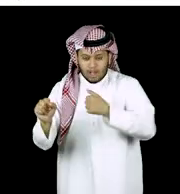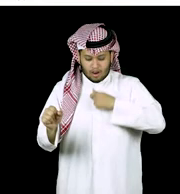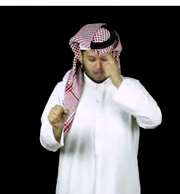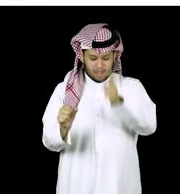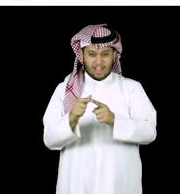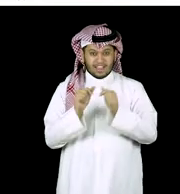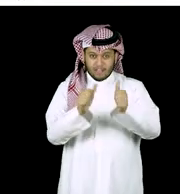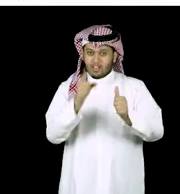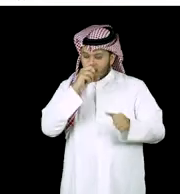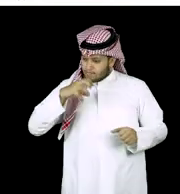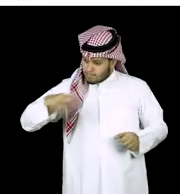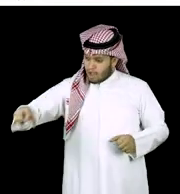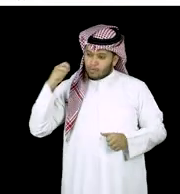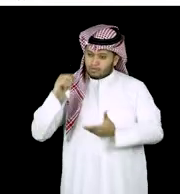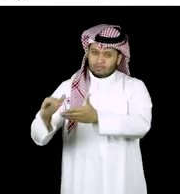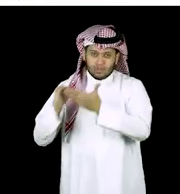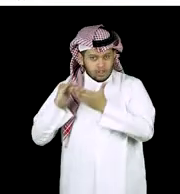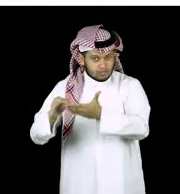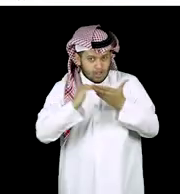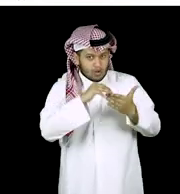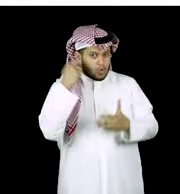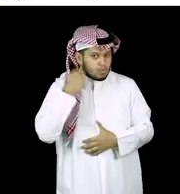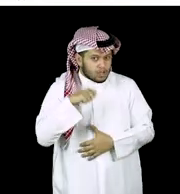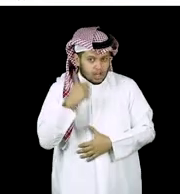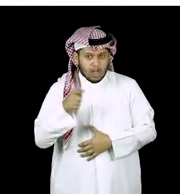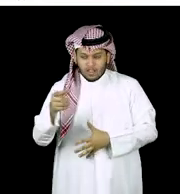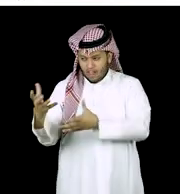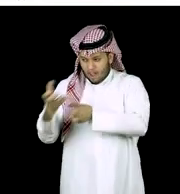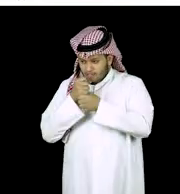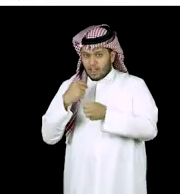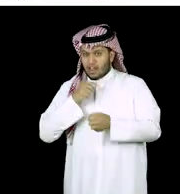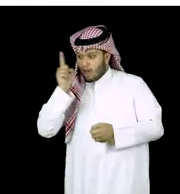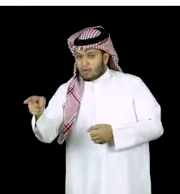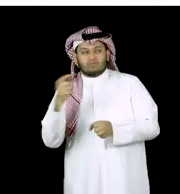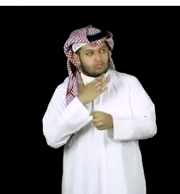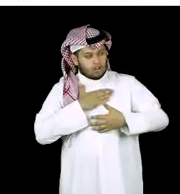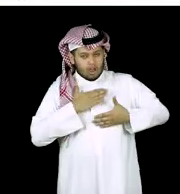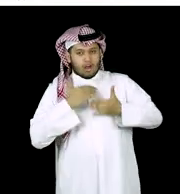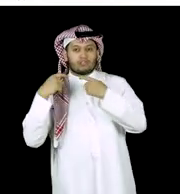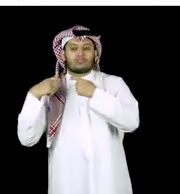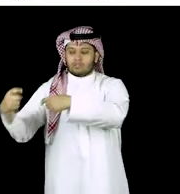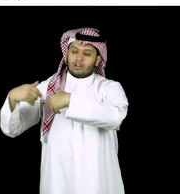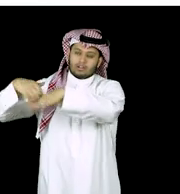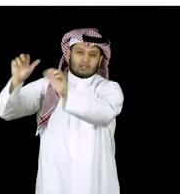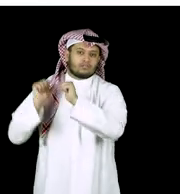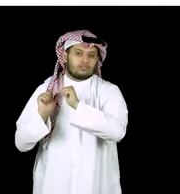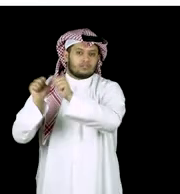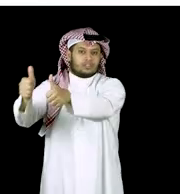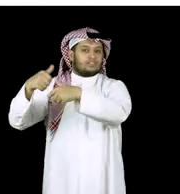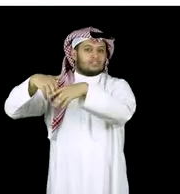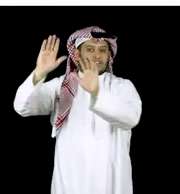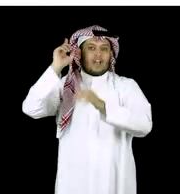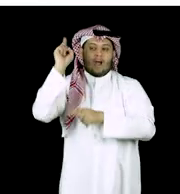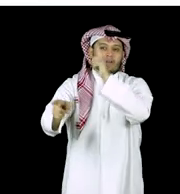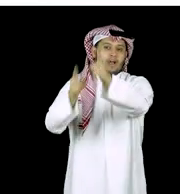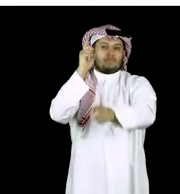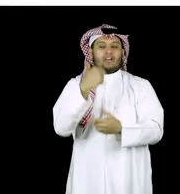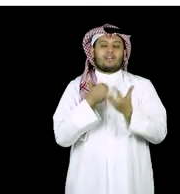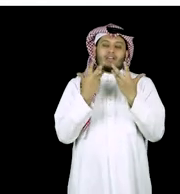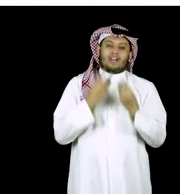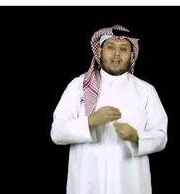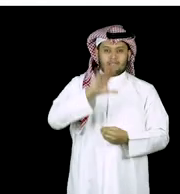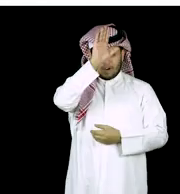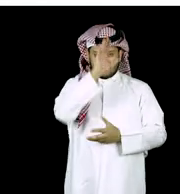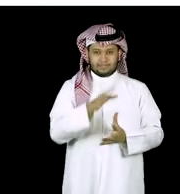هذه، فهو يستعين بالوزراء في القيام على شؤون الدولة وتوجيه أمورها.